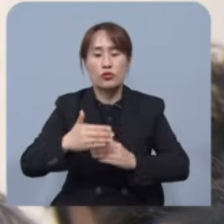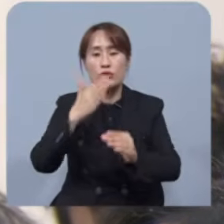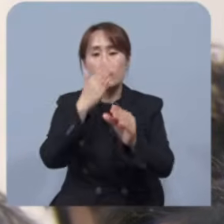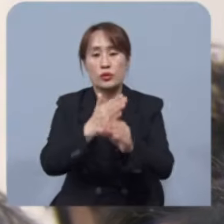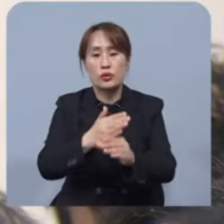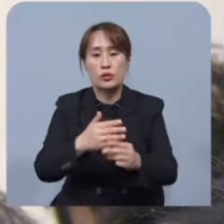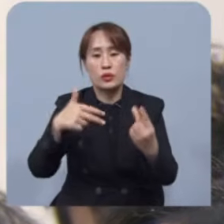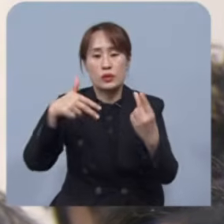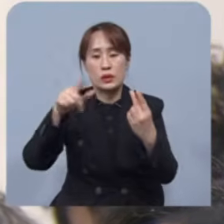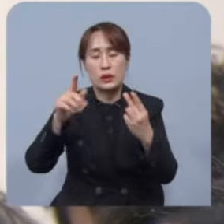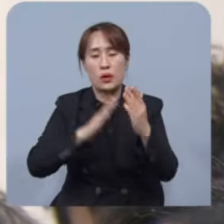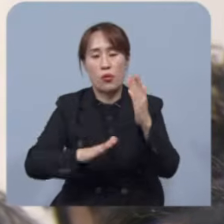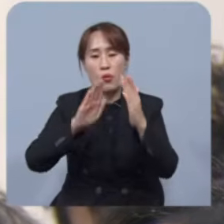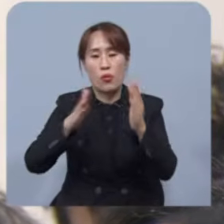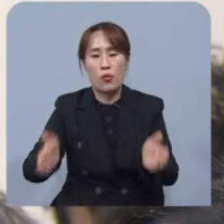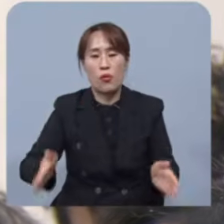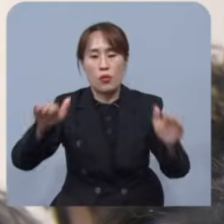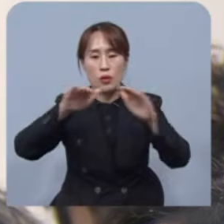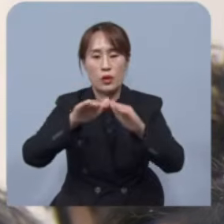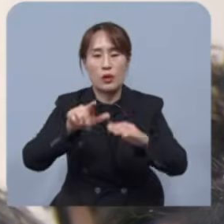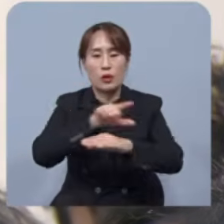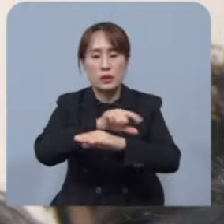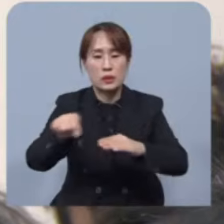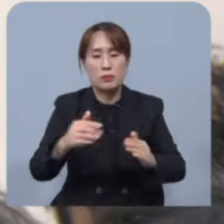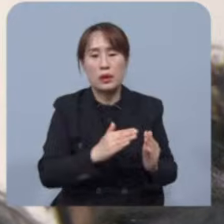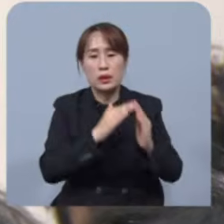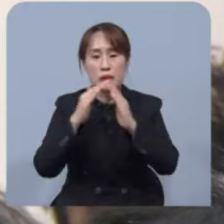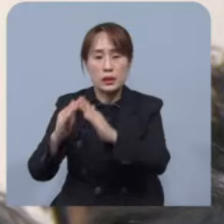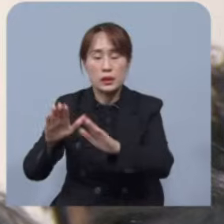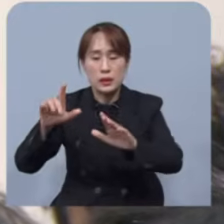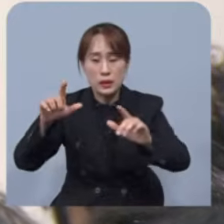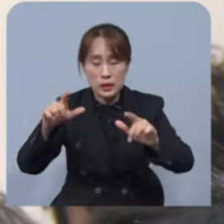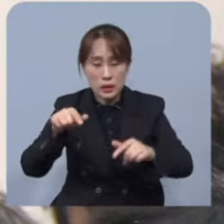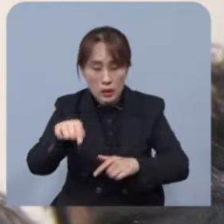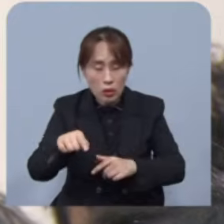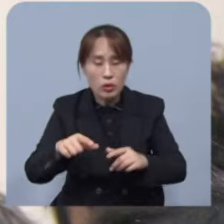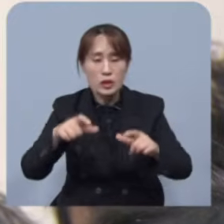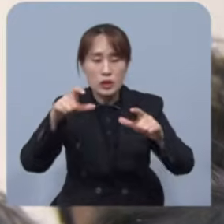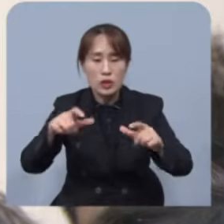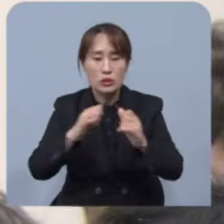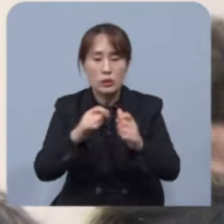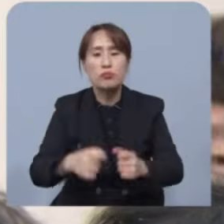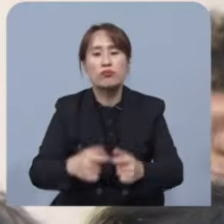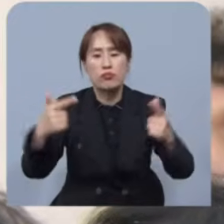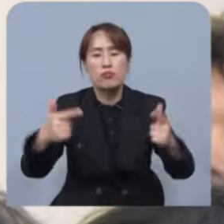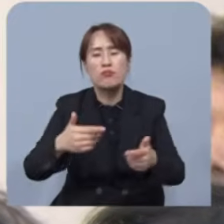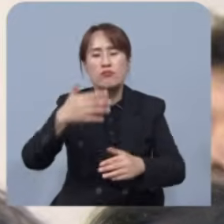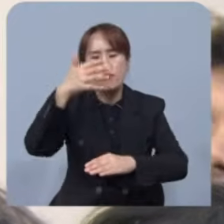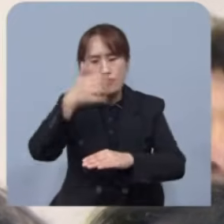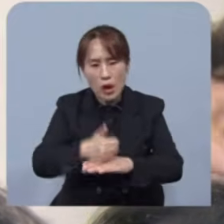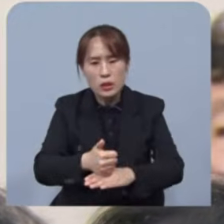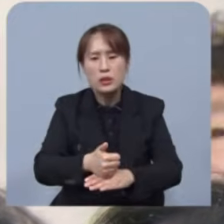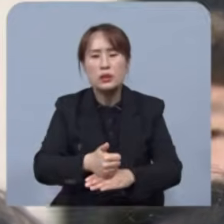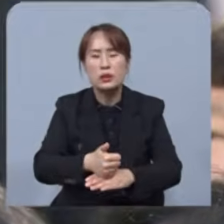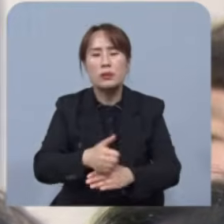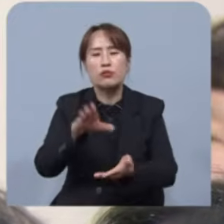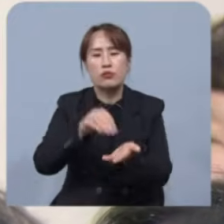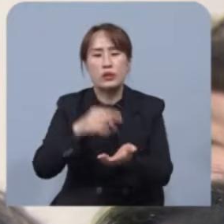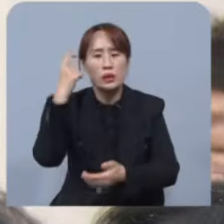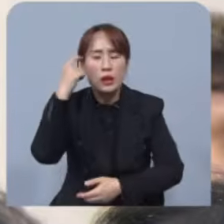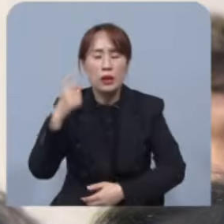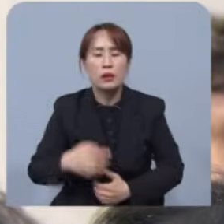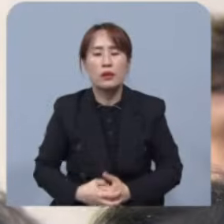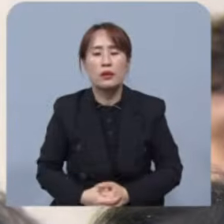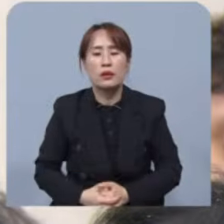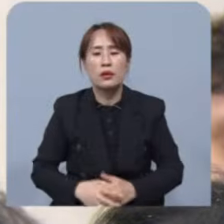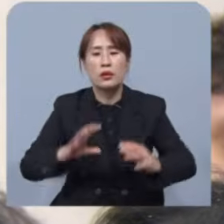중인 2차 공공기관 지방 이전은 지방 소멸 위기를 극복할 마지막 골든타임이라고 생각합니다. 이런